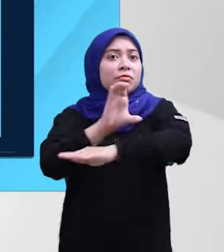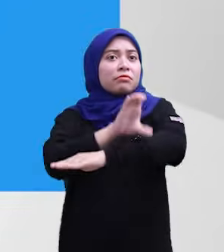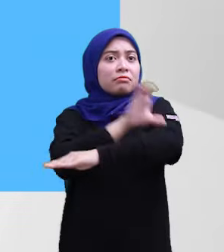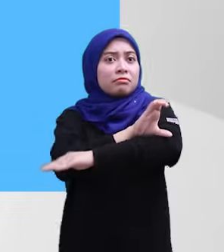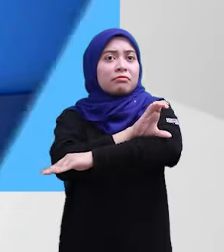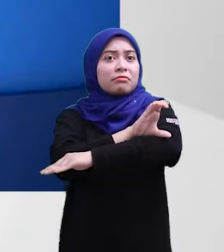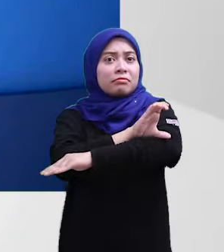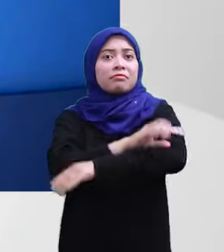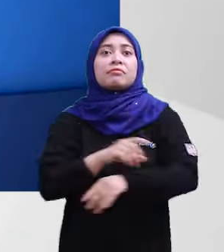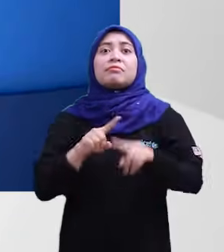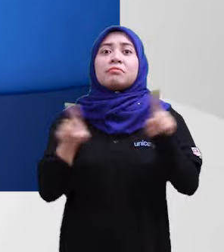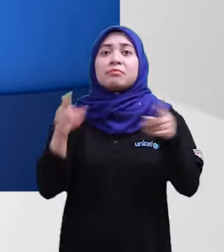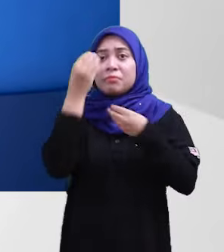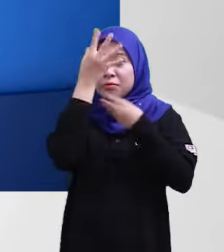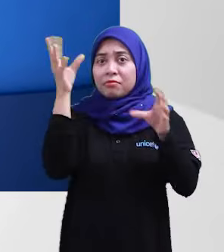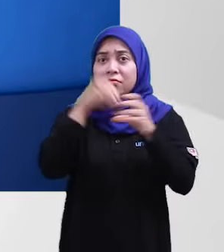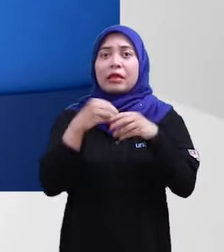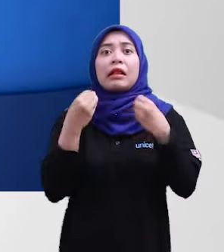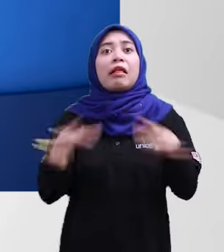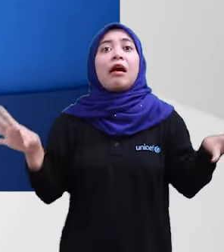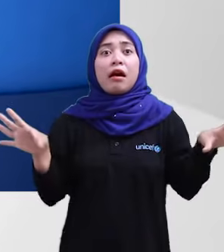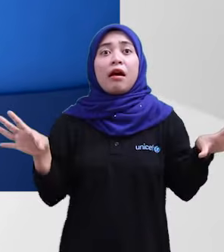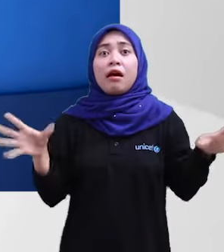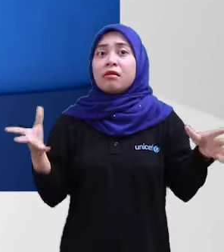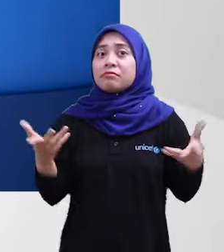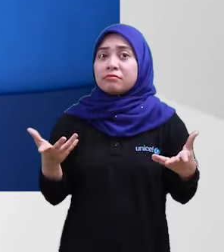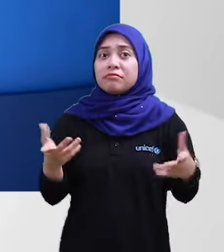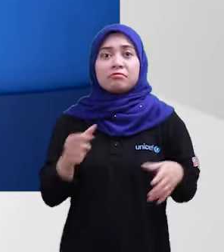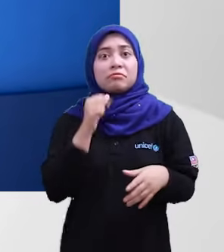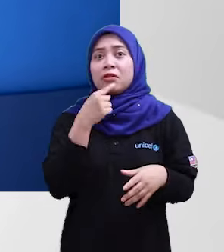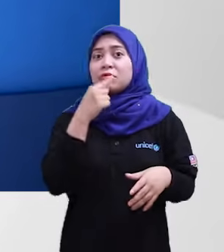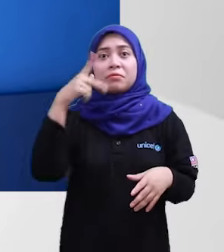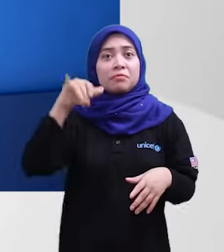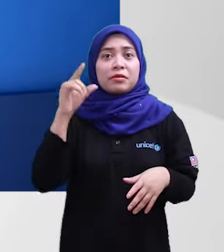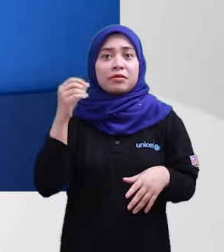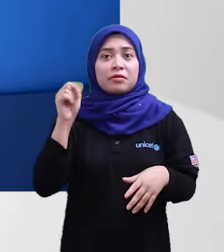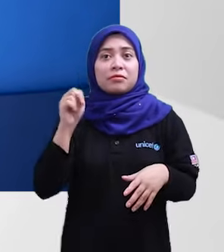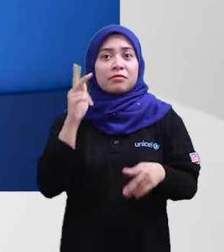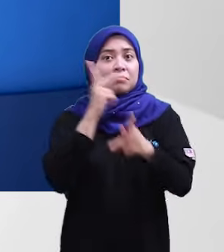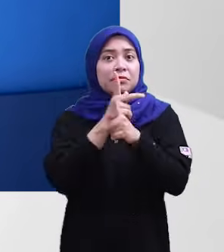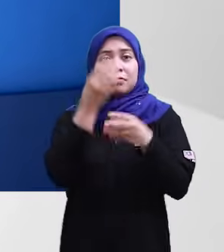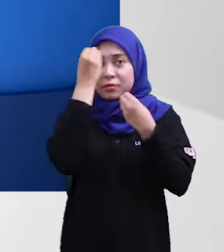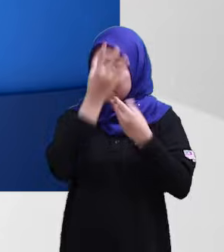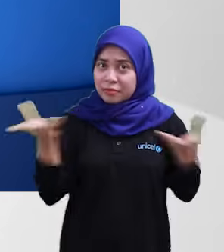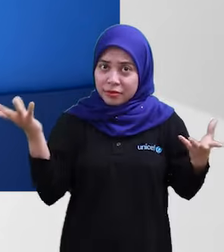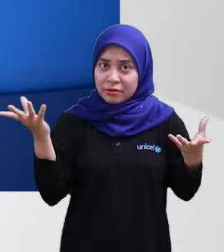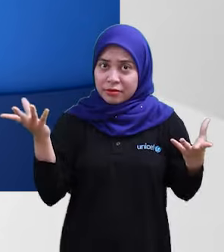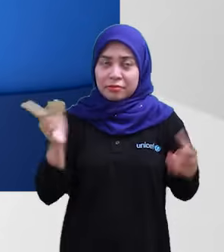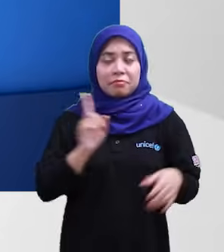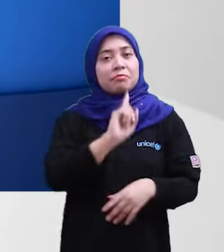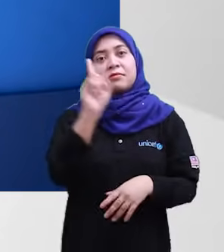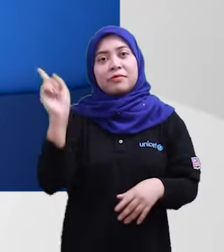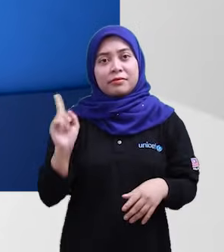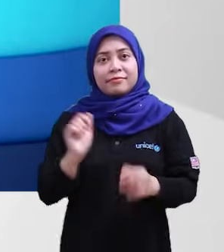kepada komputer. Tetapi, maklumat input tadi hilang sebab kita tidak menyuruh Python untuk menyimpan maklumat tersebut